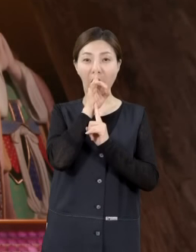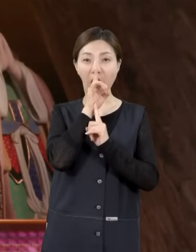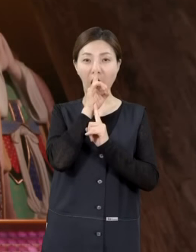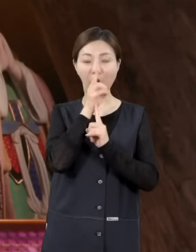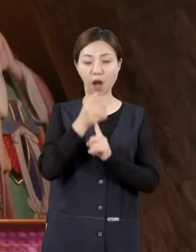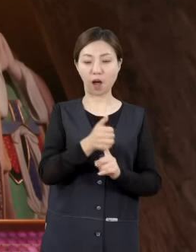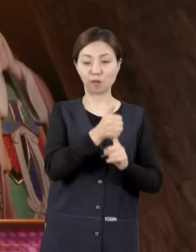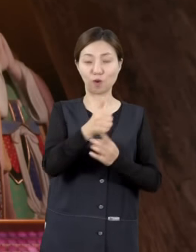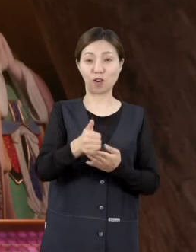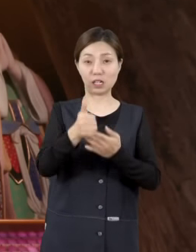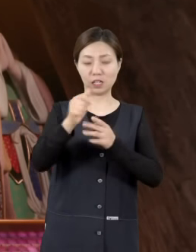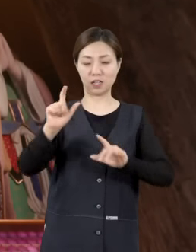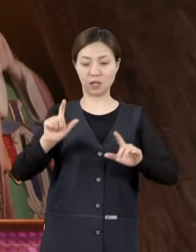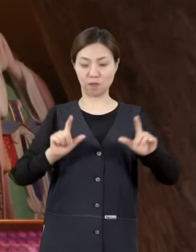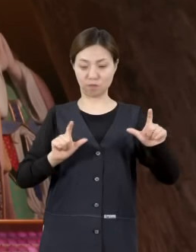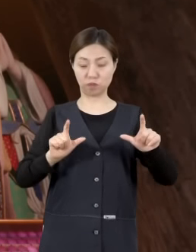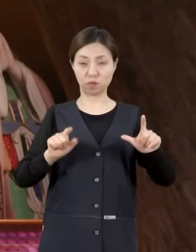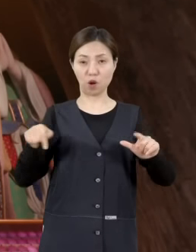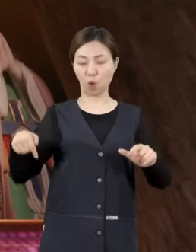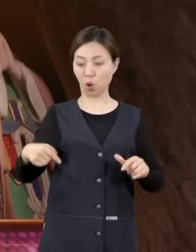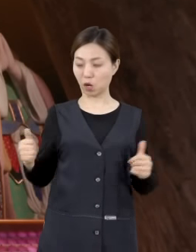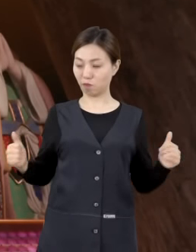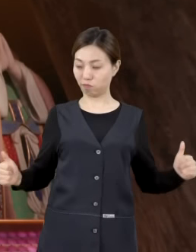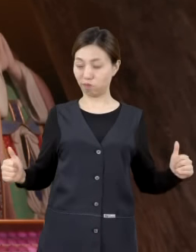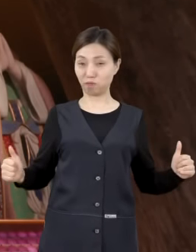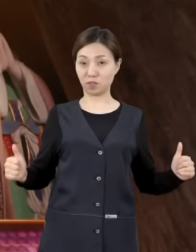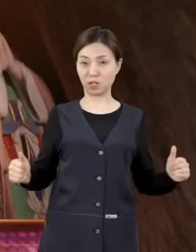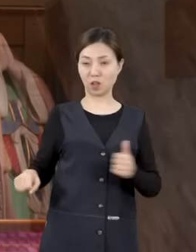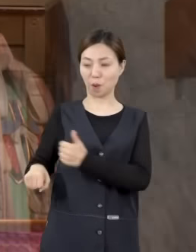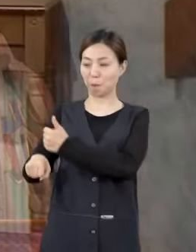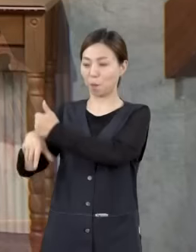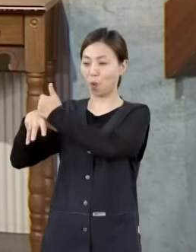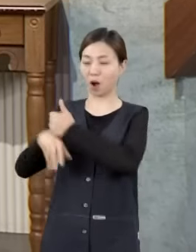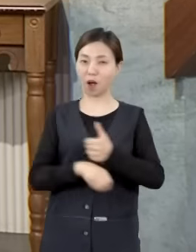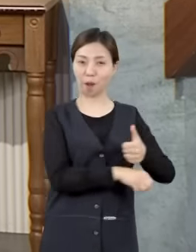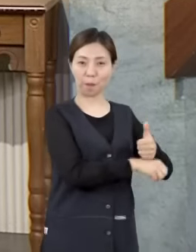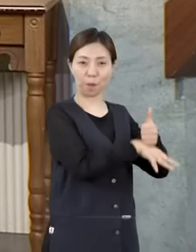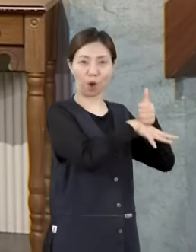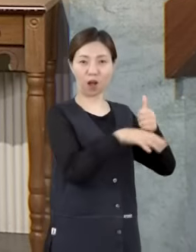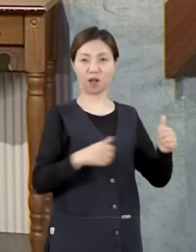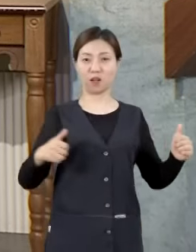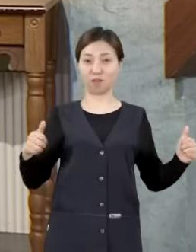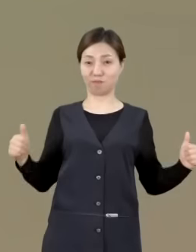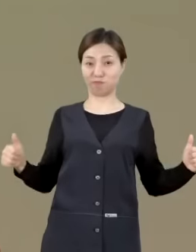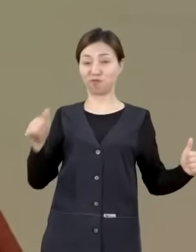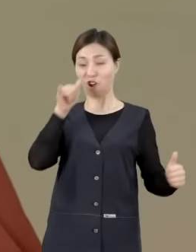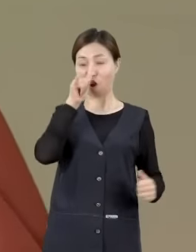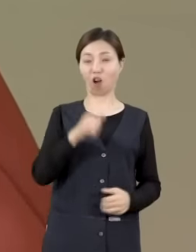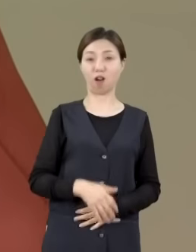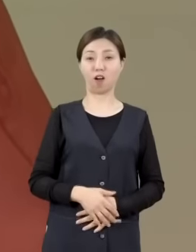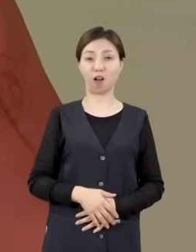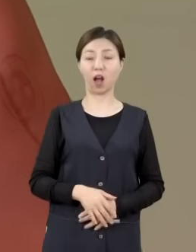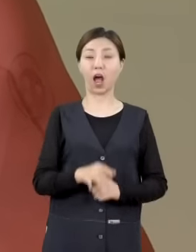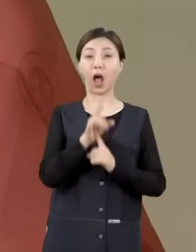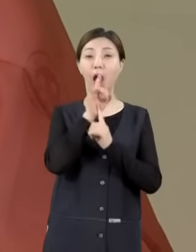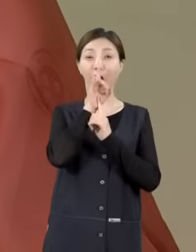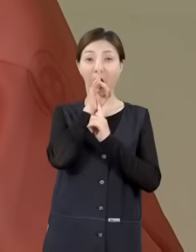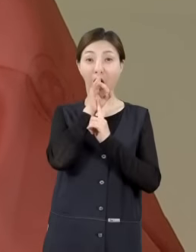미륵전이다 저도 금산사에 한두세 번 가본 적이 있는데 그때